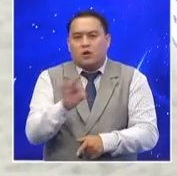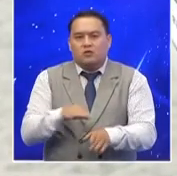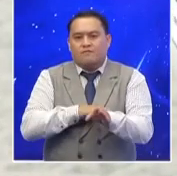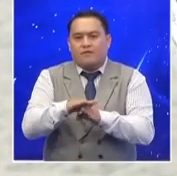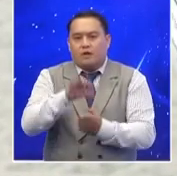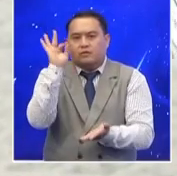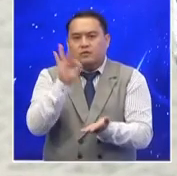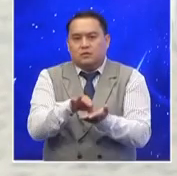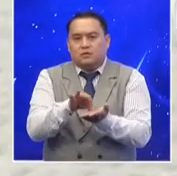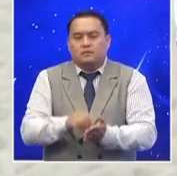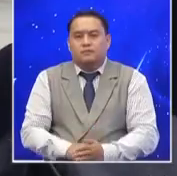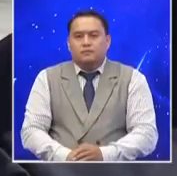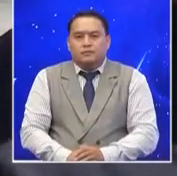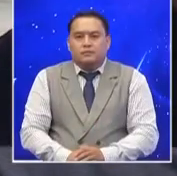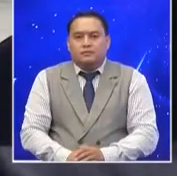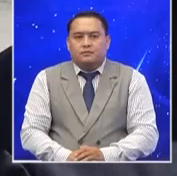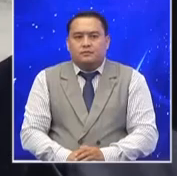выполнять поставленную задачу.